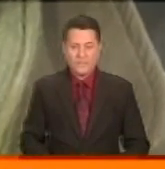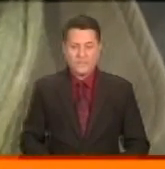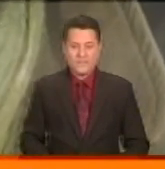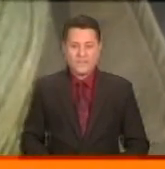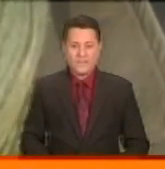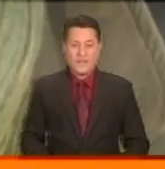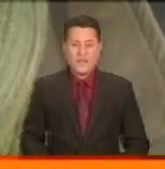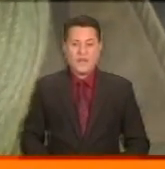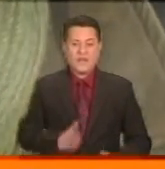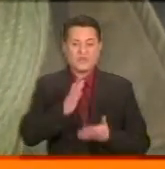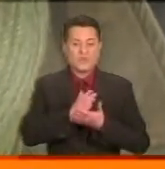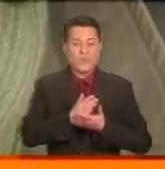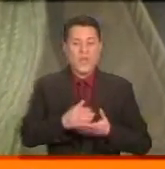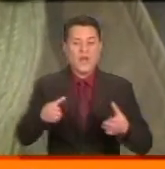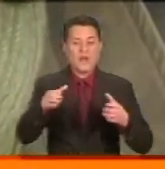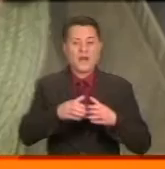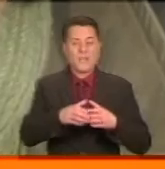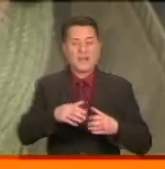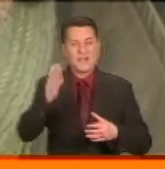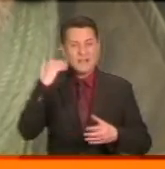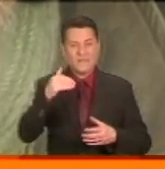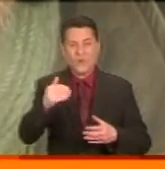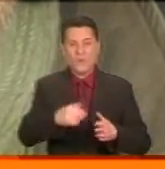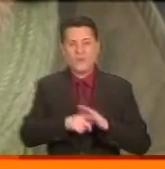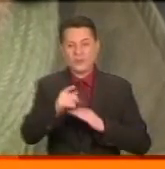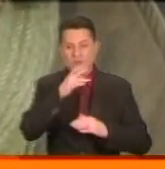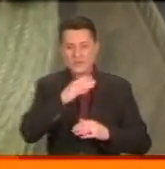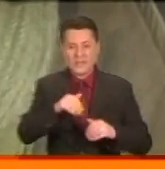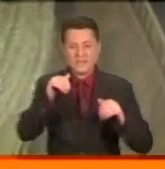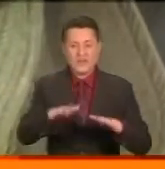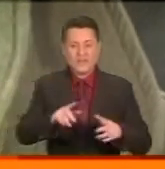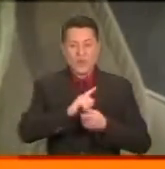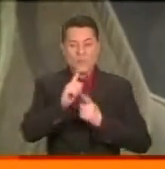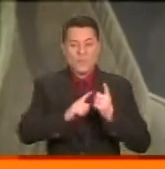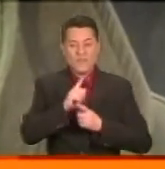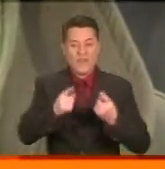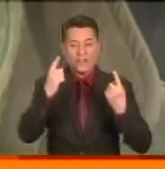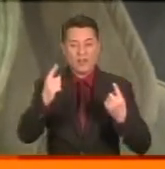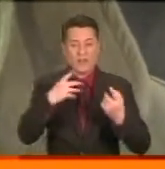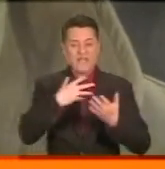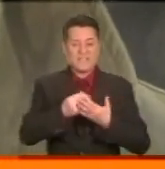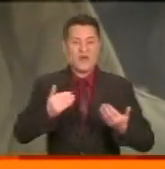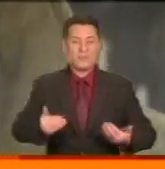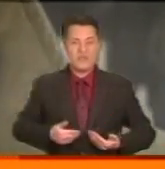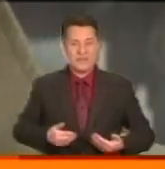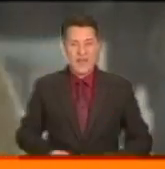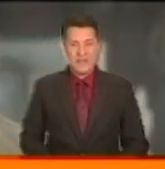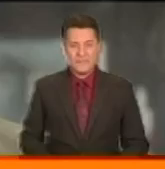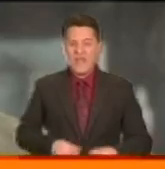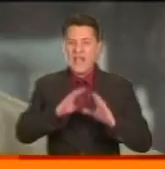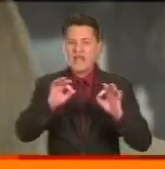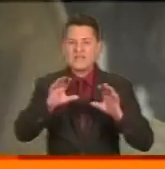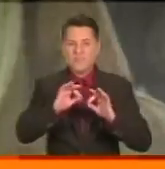Існує давно, але прийшов час, коли він вирішує поміняти кардинально своє життя. І сповідується, по суті, це